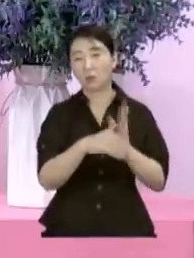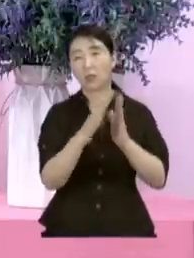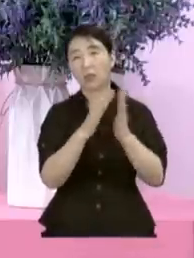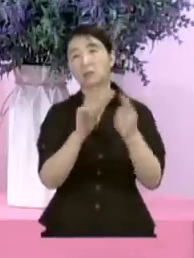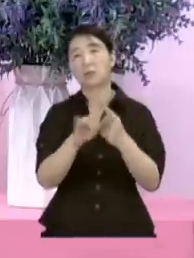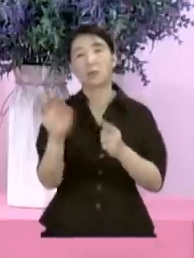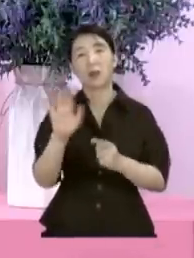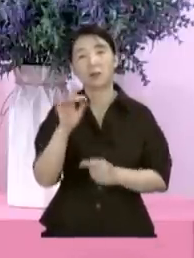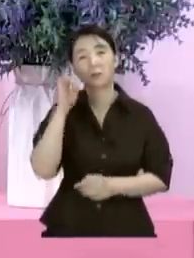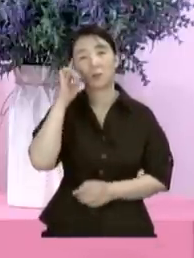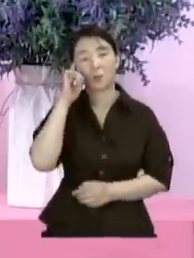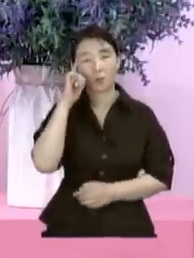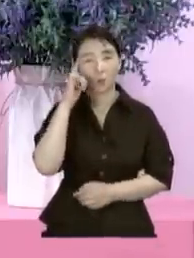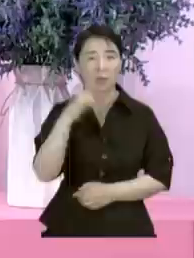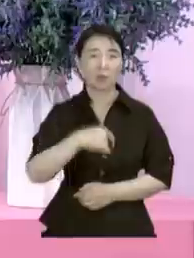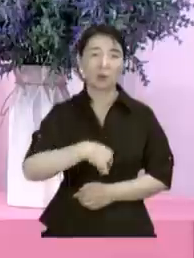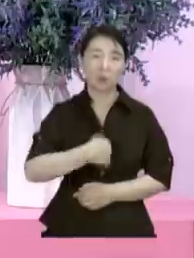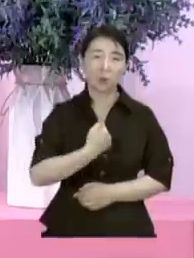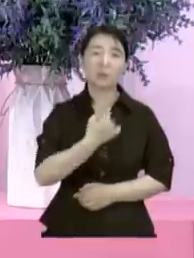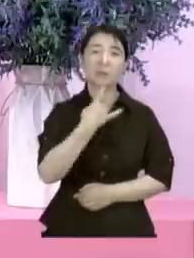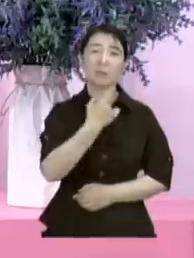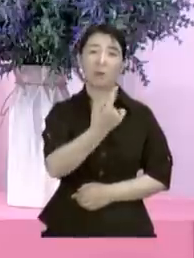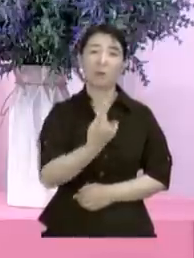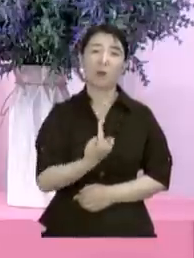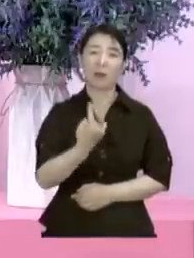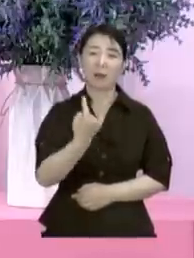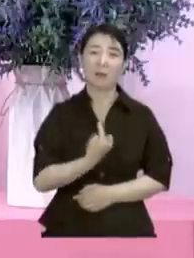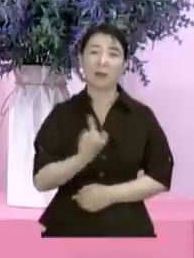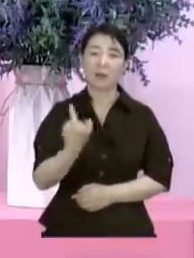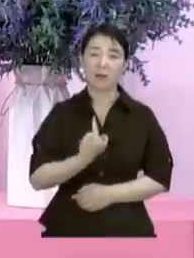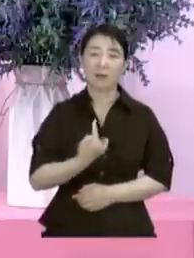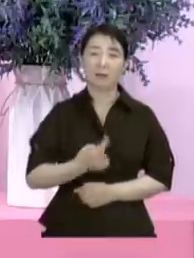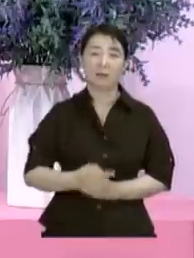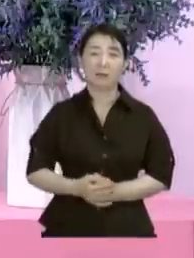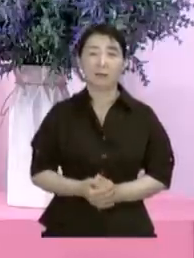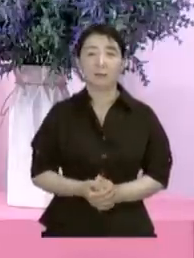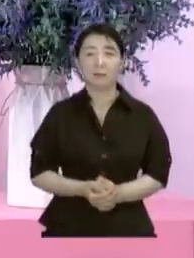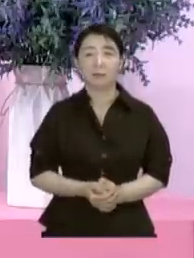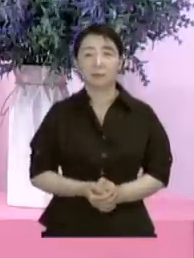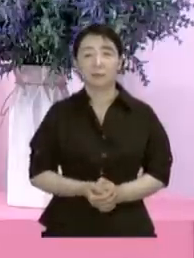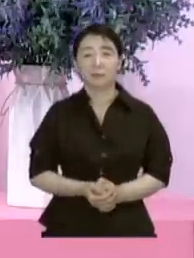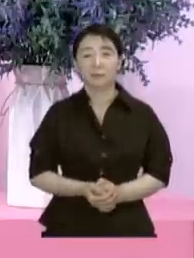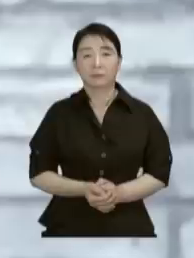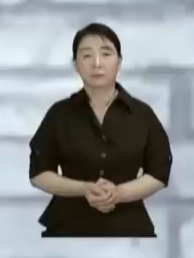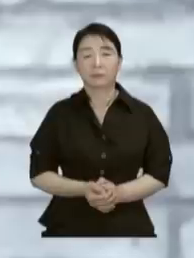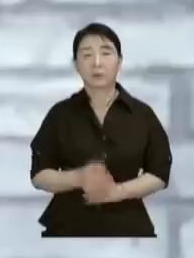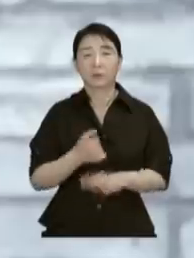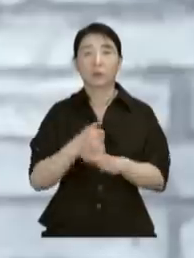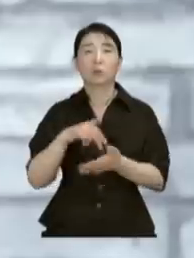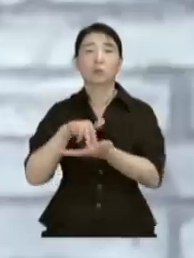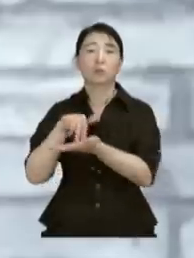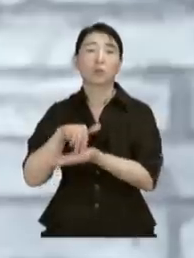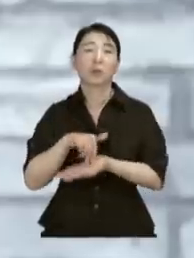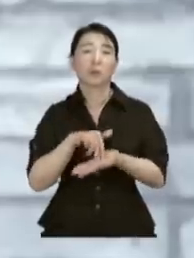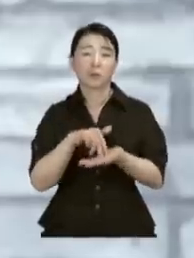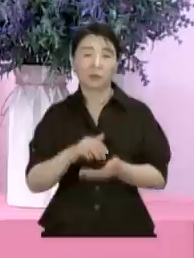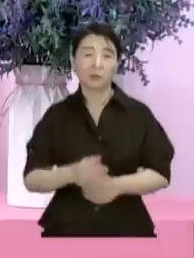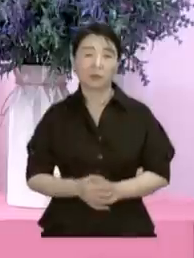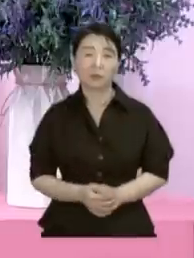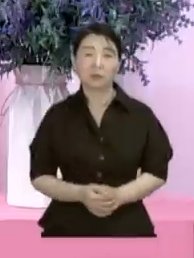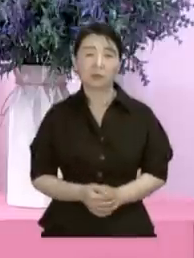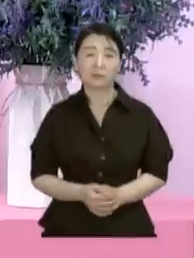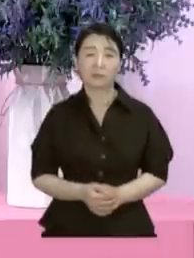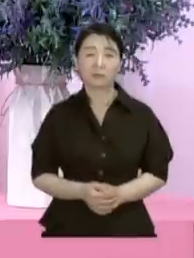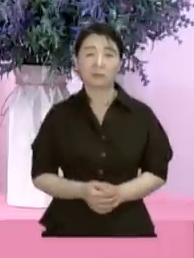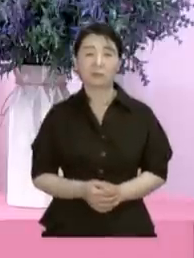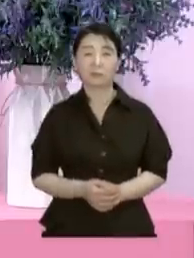이제 가끔은 있는데 거의 단독으로 많이 탈북을 해요. 예, 탈북을 해서 넘어오면 외롭잖아요. 그렇죠. 그래서 그분들이